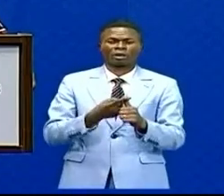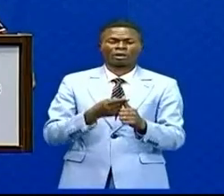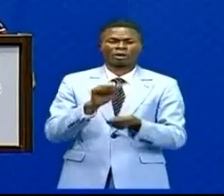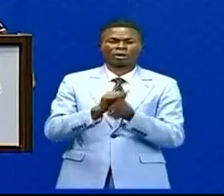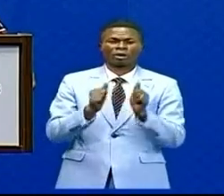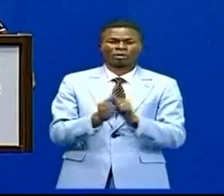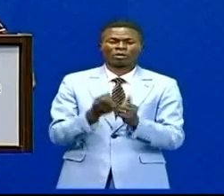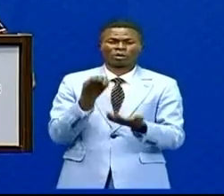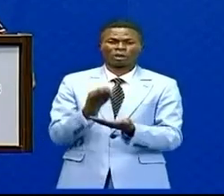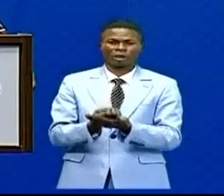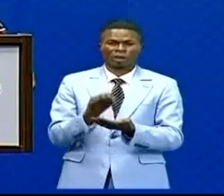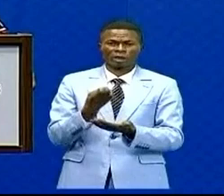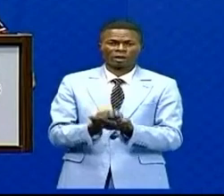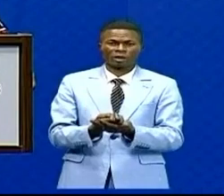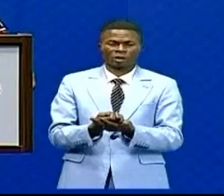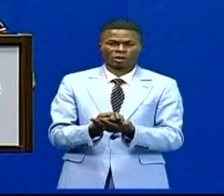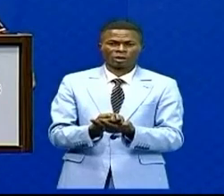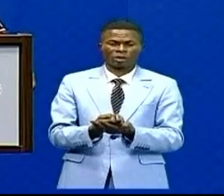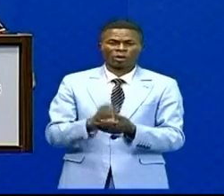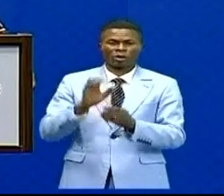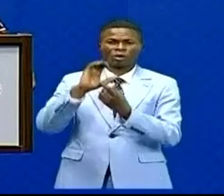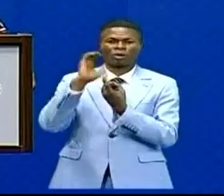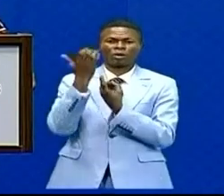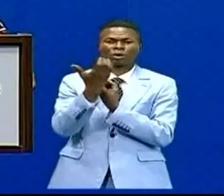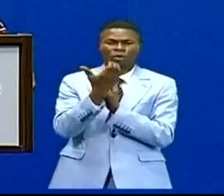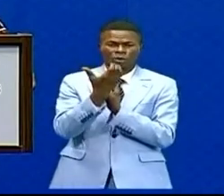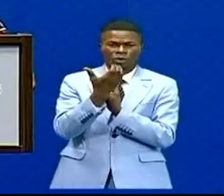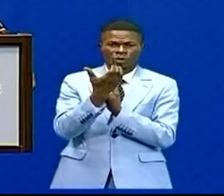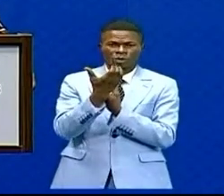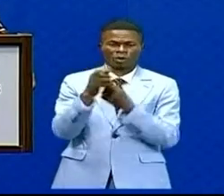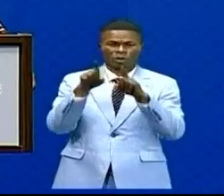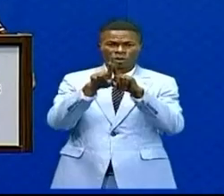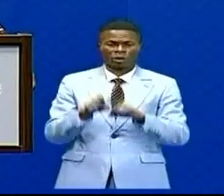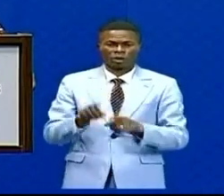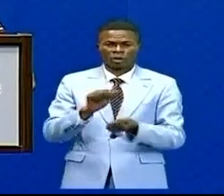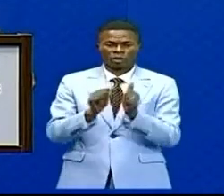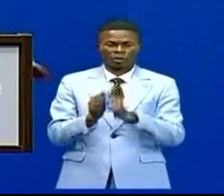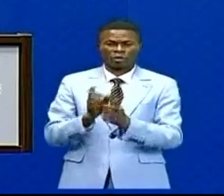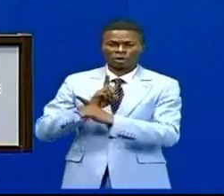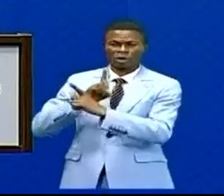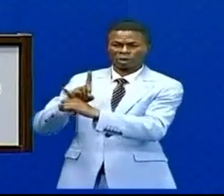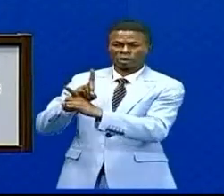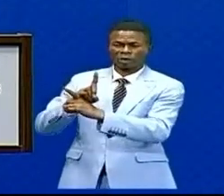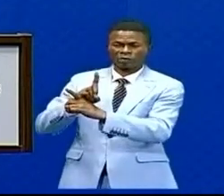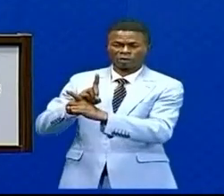domaines économiques et culturels, ainsi qu'en matière de défense.